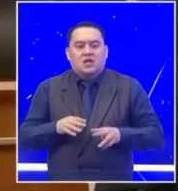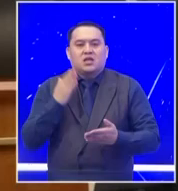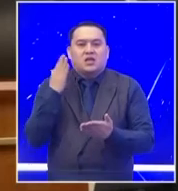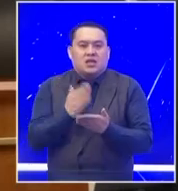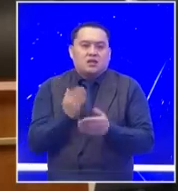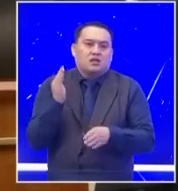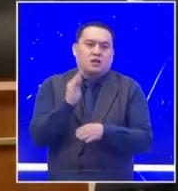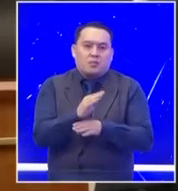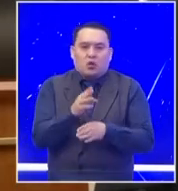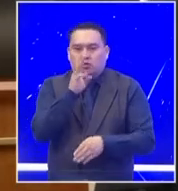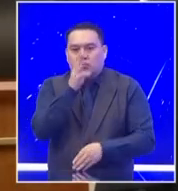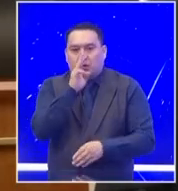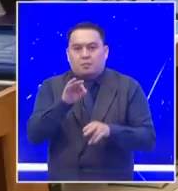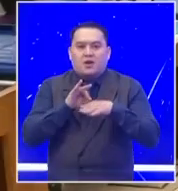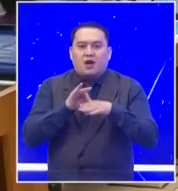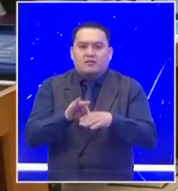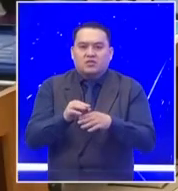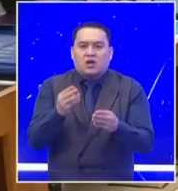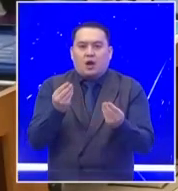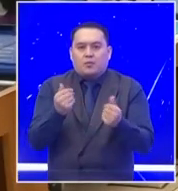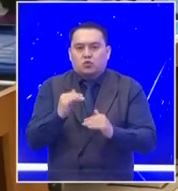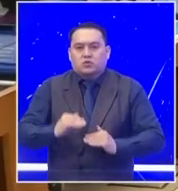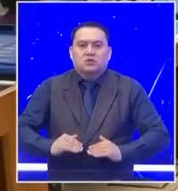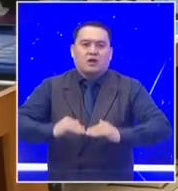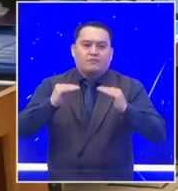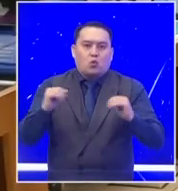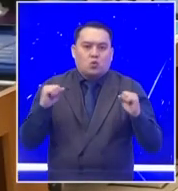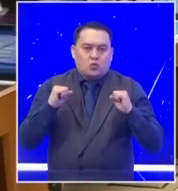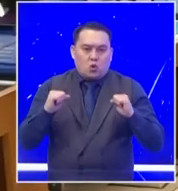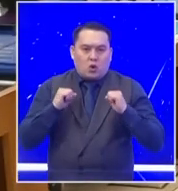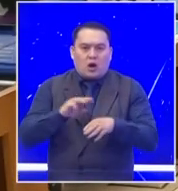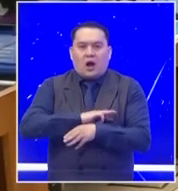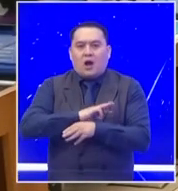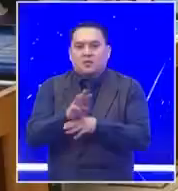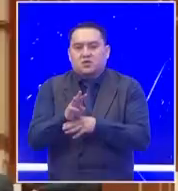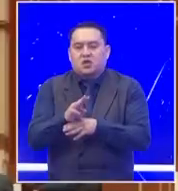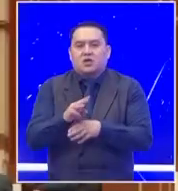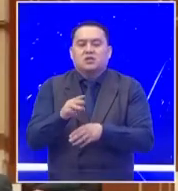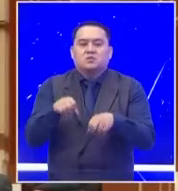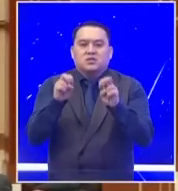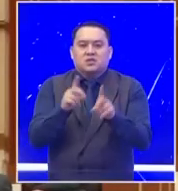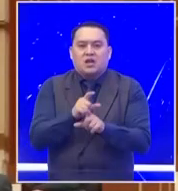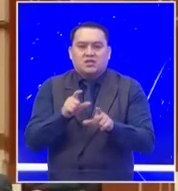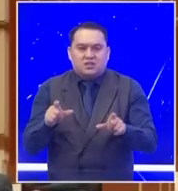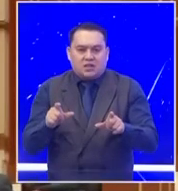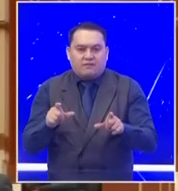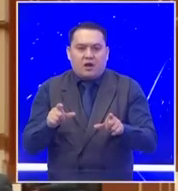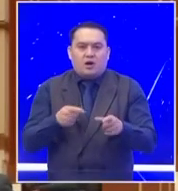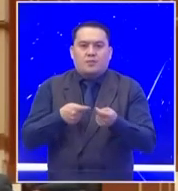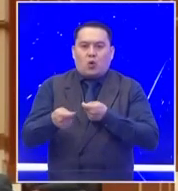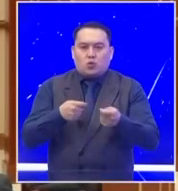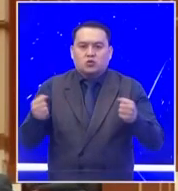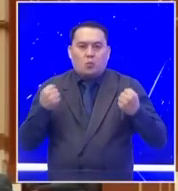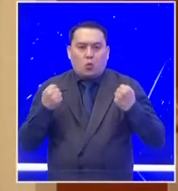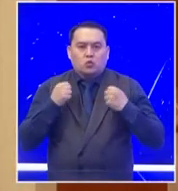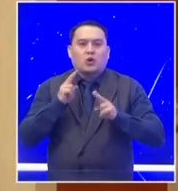предусмотрена доплата учителям за проведение внеклассных занятий по физической культуре и спорту, обеспечение штатных единиц инструкторов по спорту